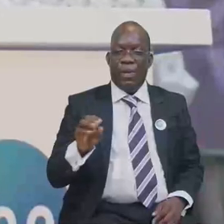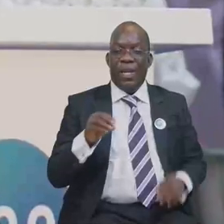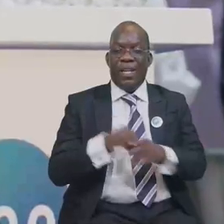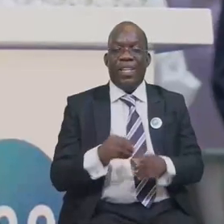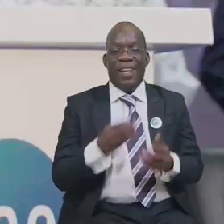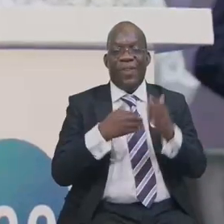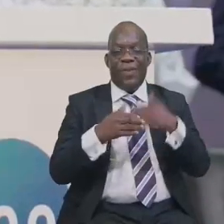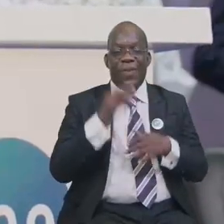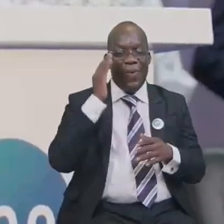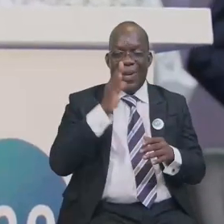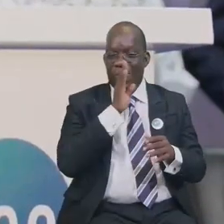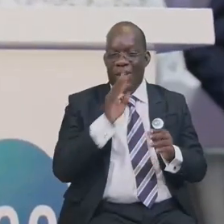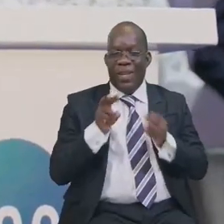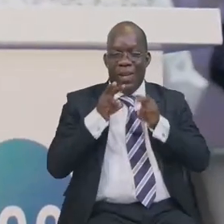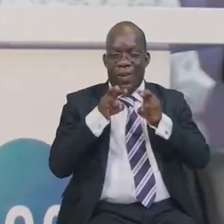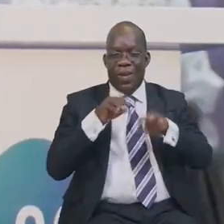voir